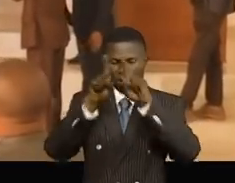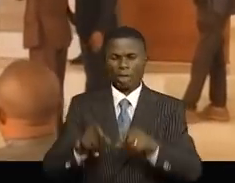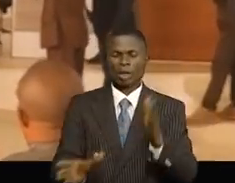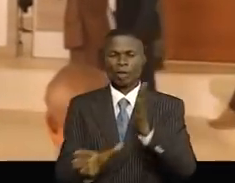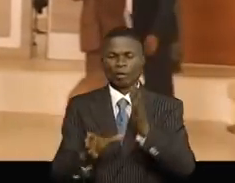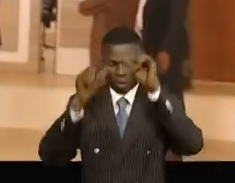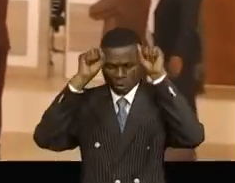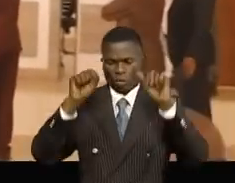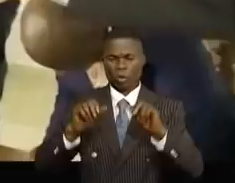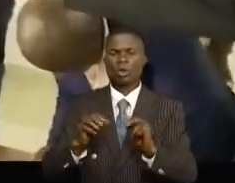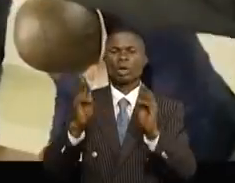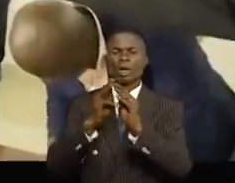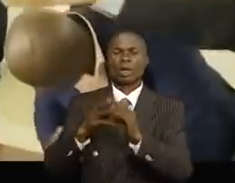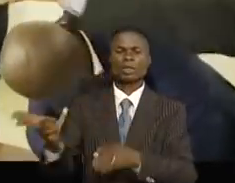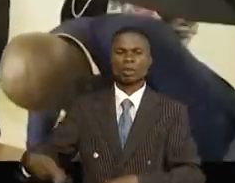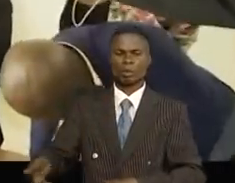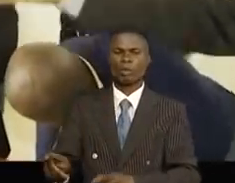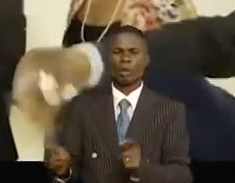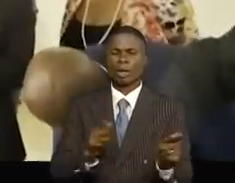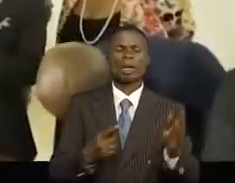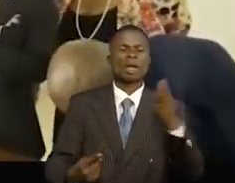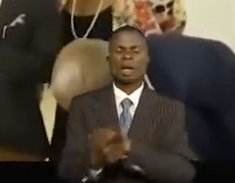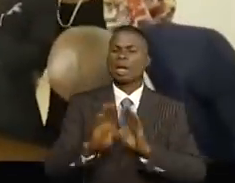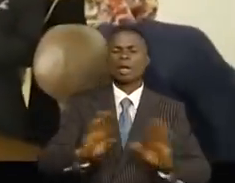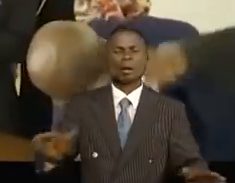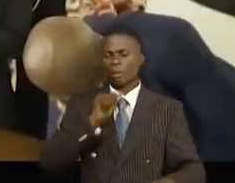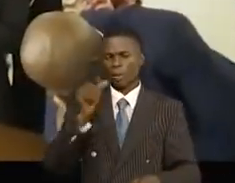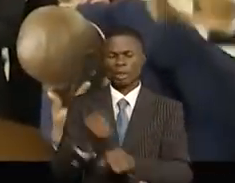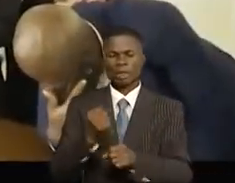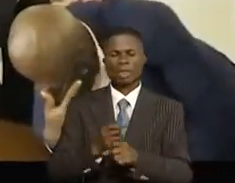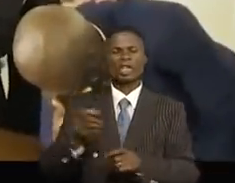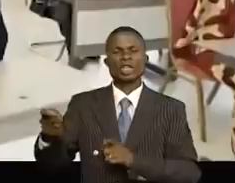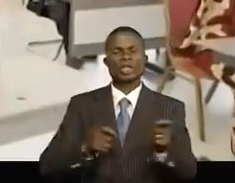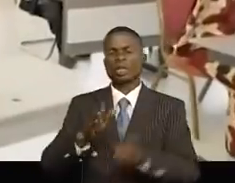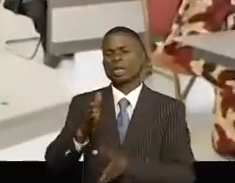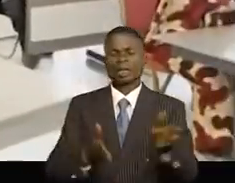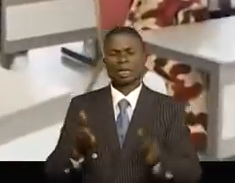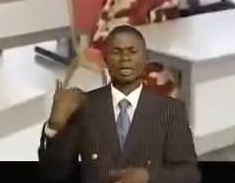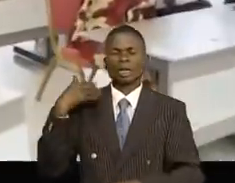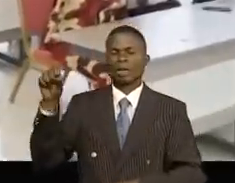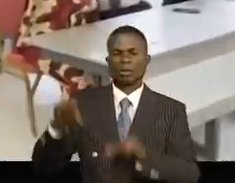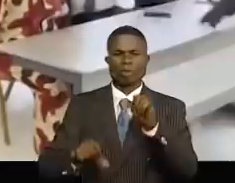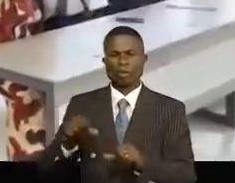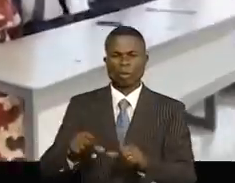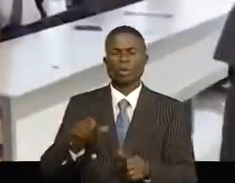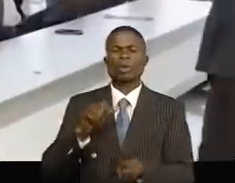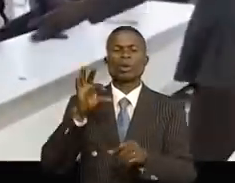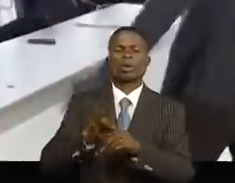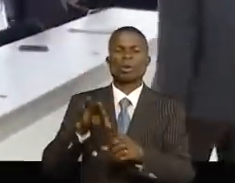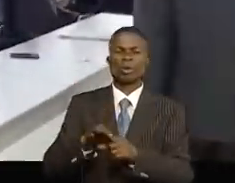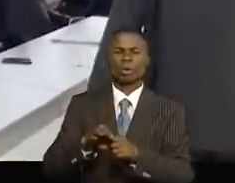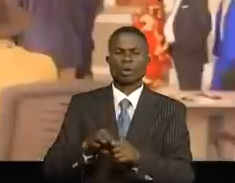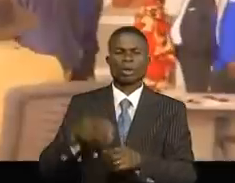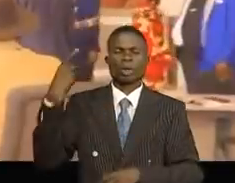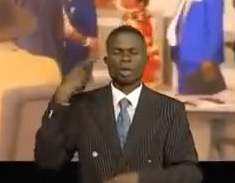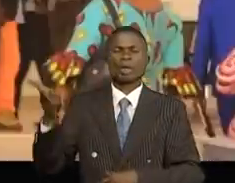-président de cet organe délibérant, accusés notamment d'incompétence et de mégestion. Après un début au grand désarroi causé par